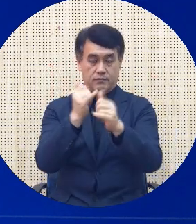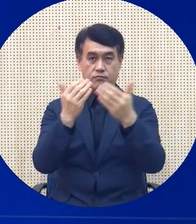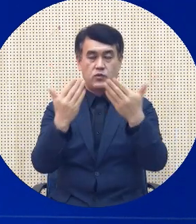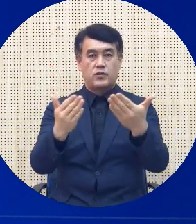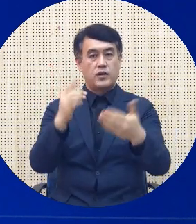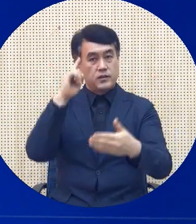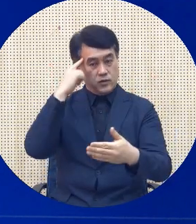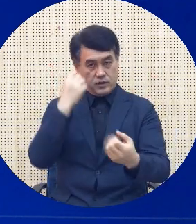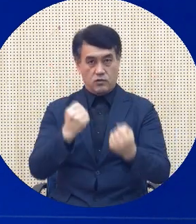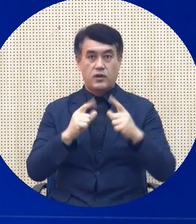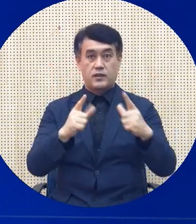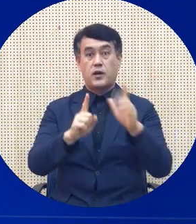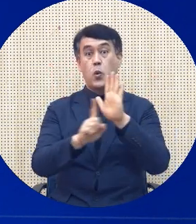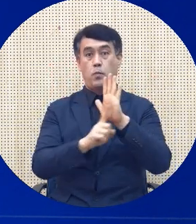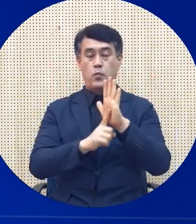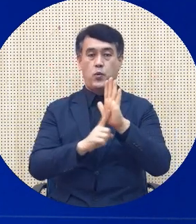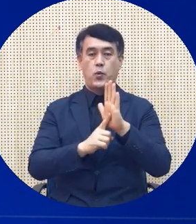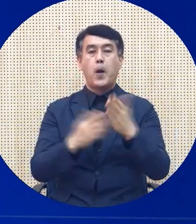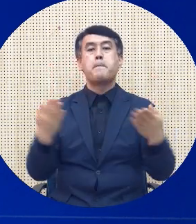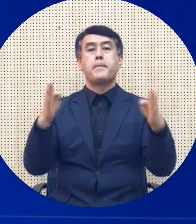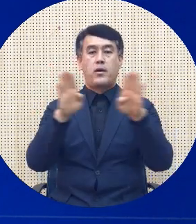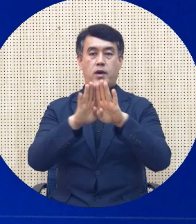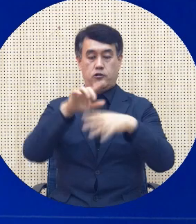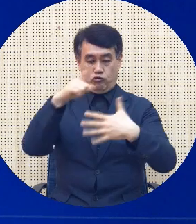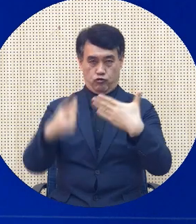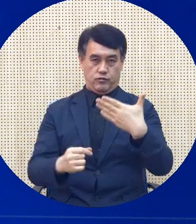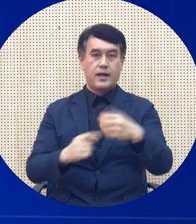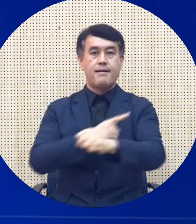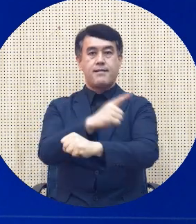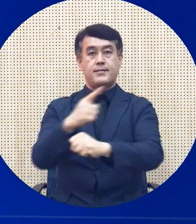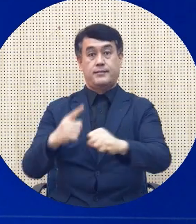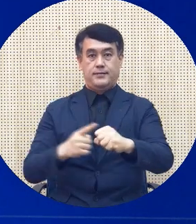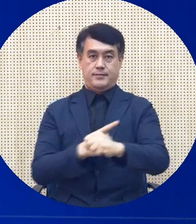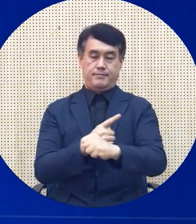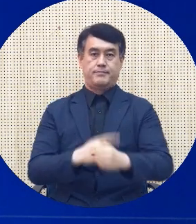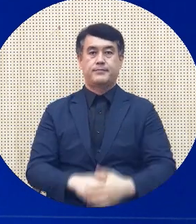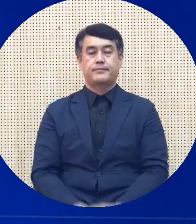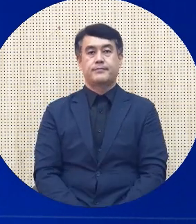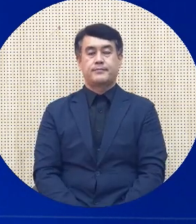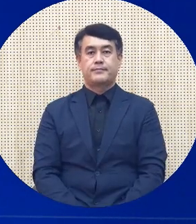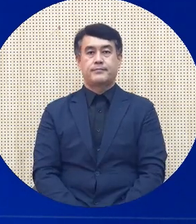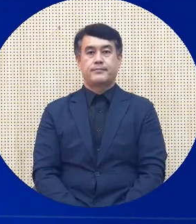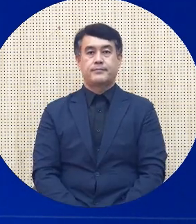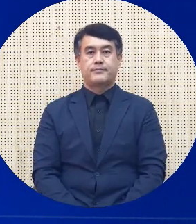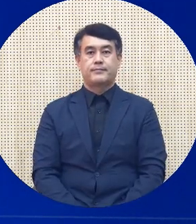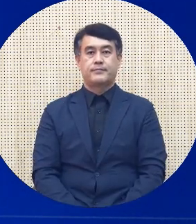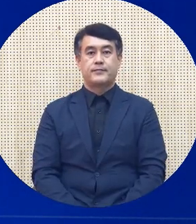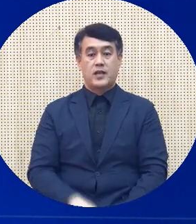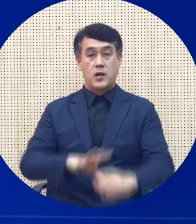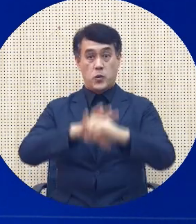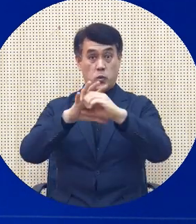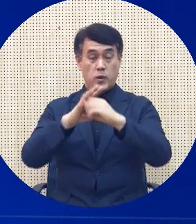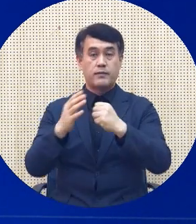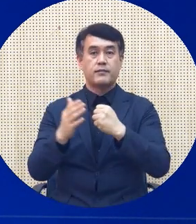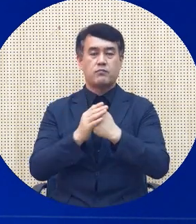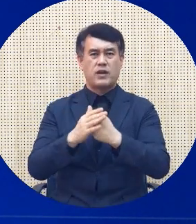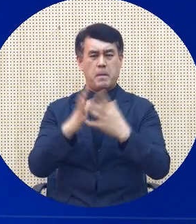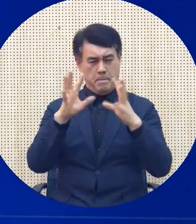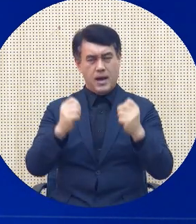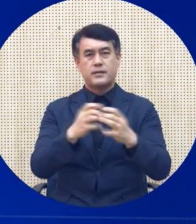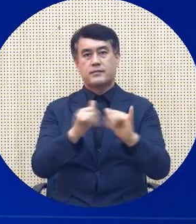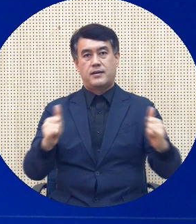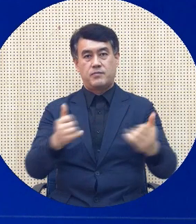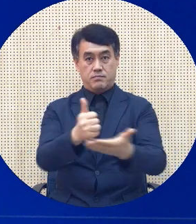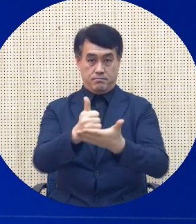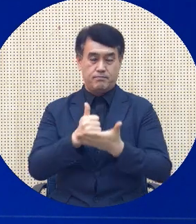날 홍보 영상 상영, 폐회 순으로 약 1시간가량 진행이 될 예정입니다. 이 코로나19 상황으로 더 많은